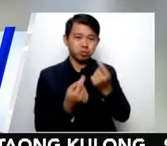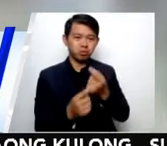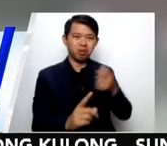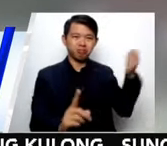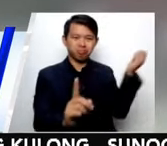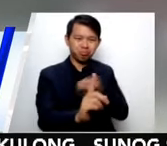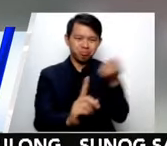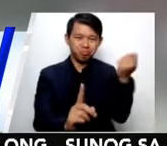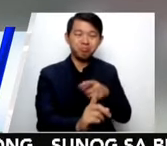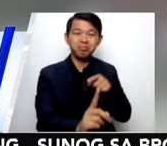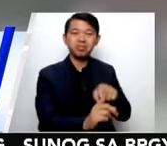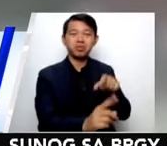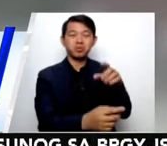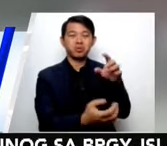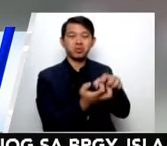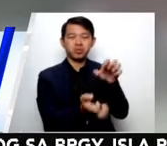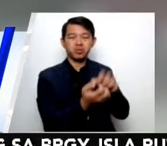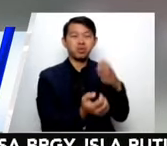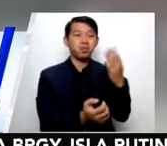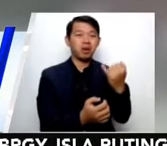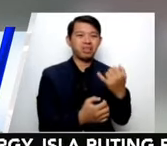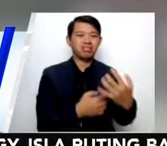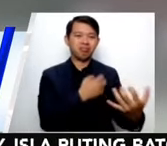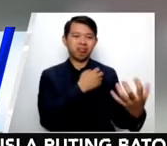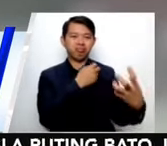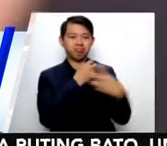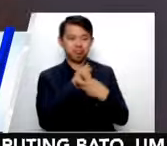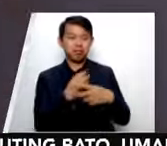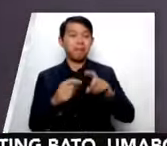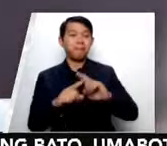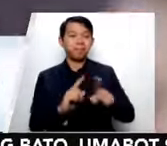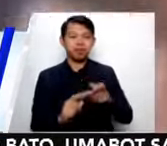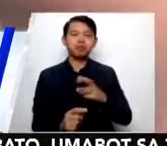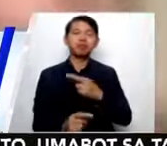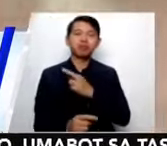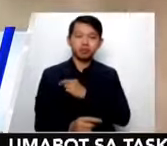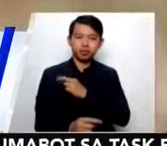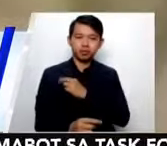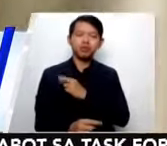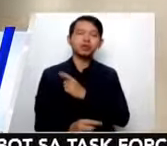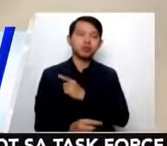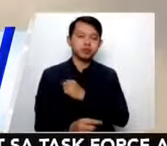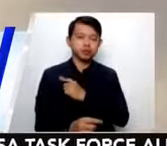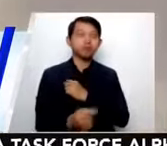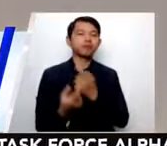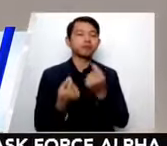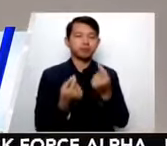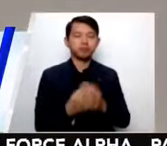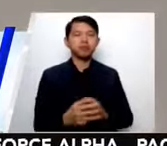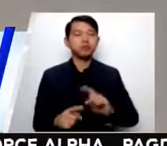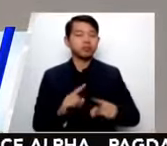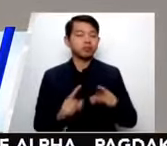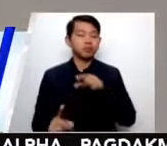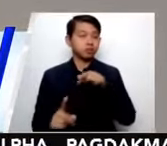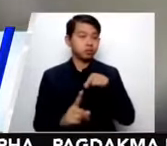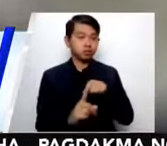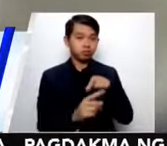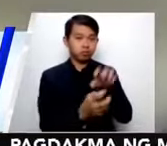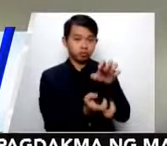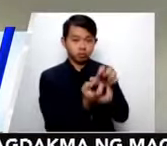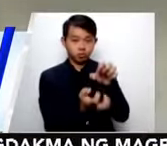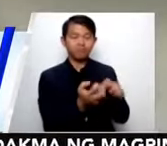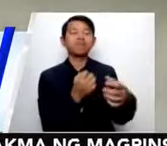ng aso pero pinagsisisihan na raw niya ang nagawa nirescue naman ng biaya animal care ang asong si justice na